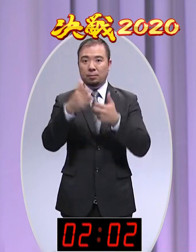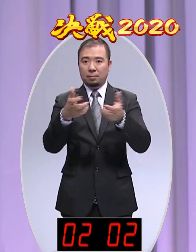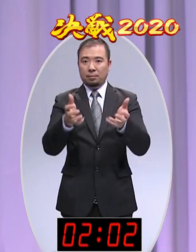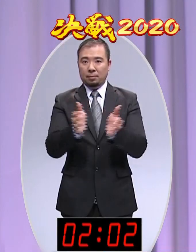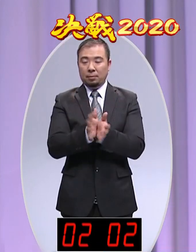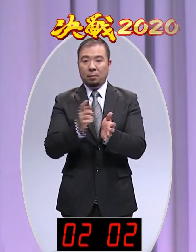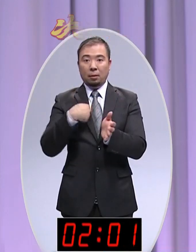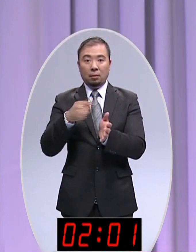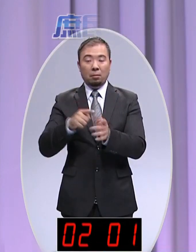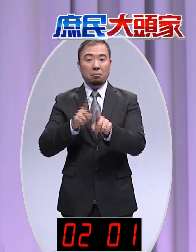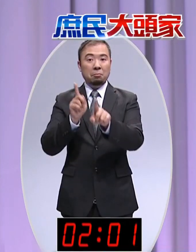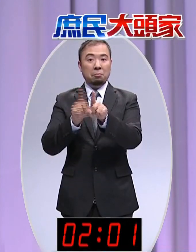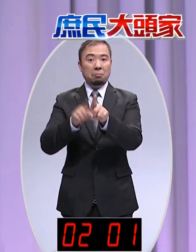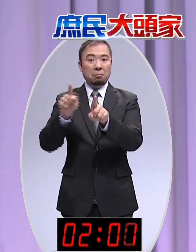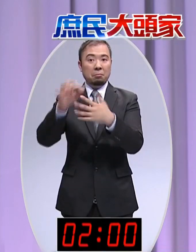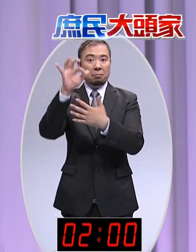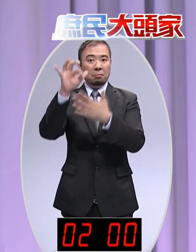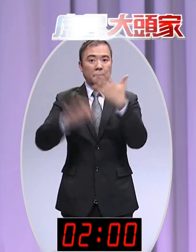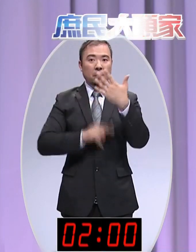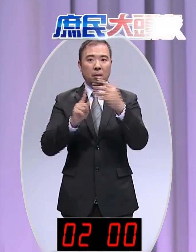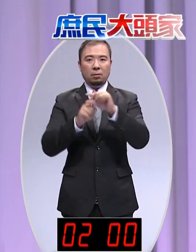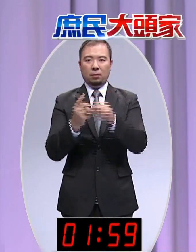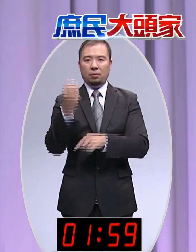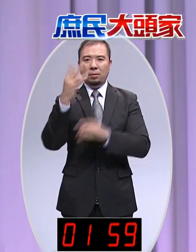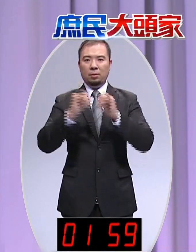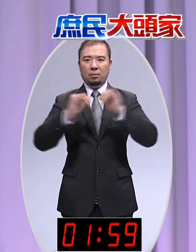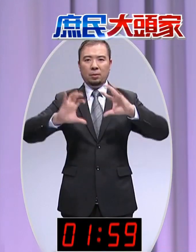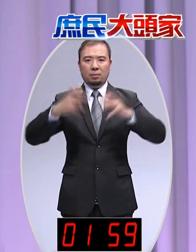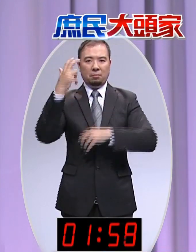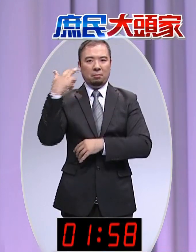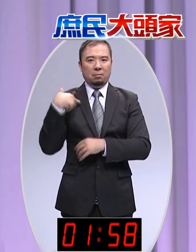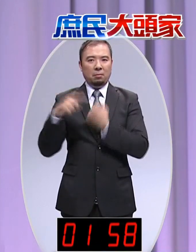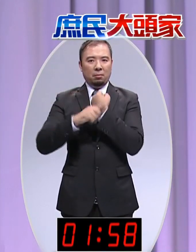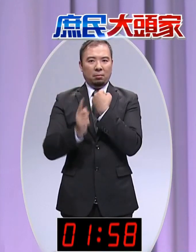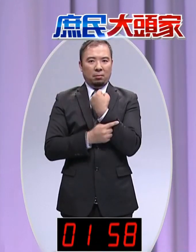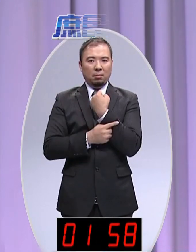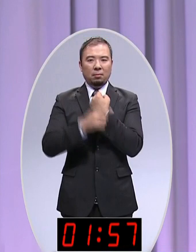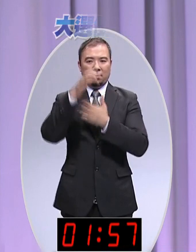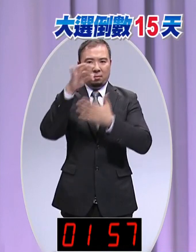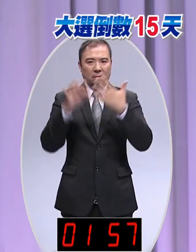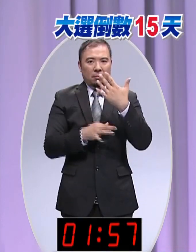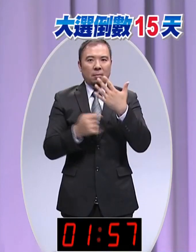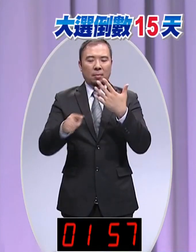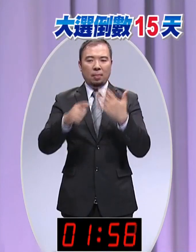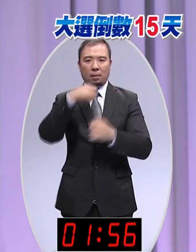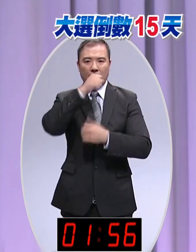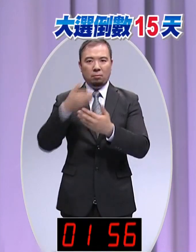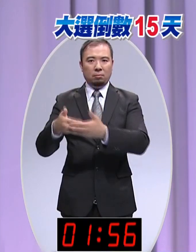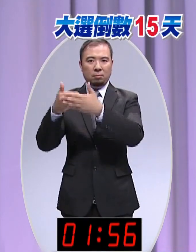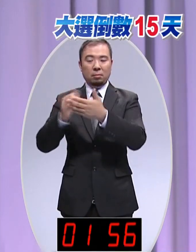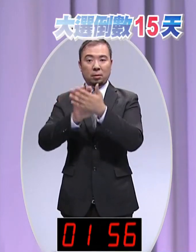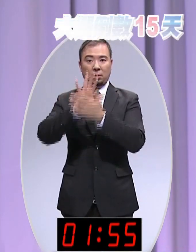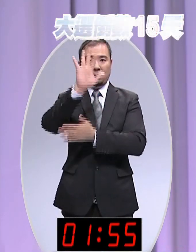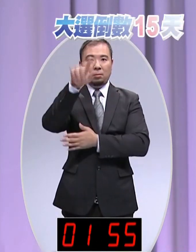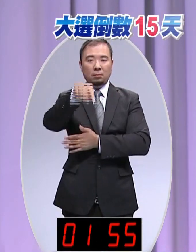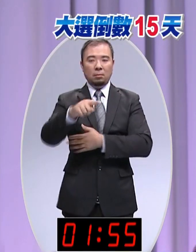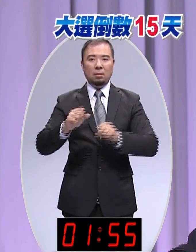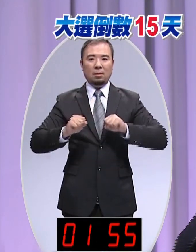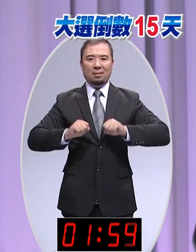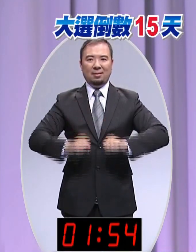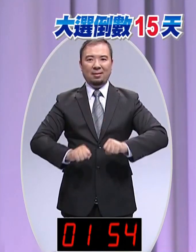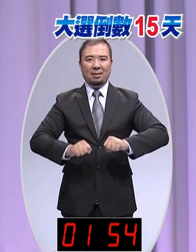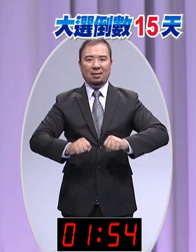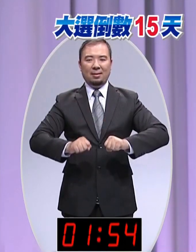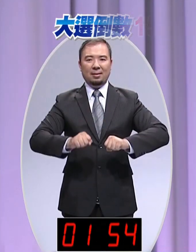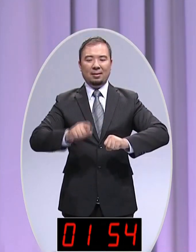据中华民国的宪政体制发展两岸的交流。未来康熙字典70000多个字，我